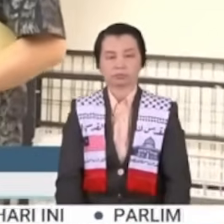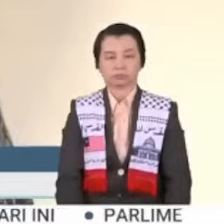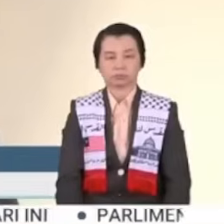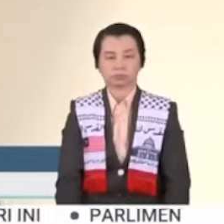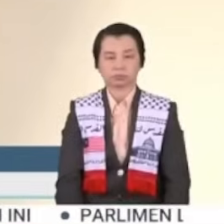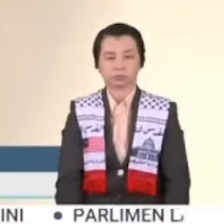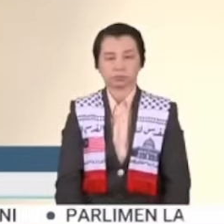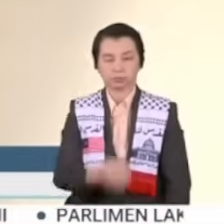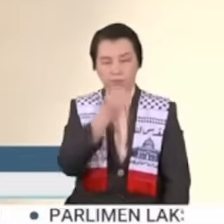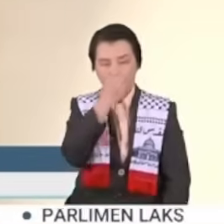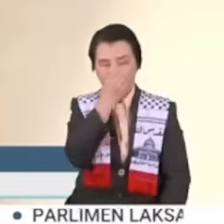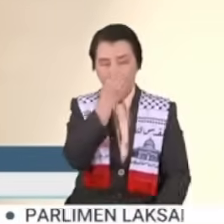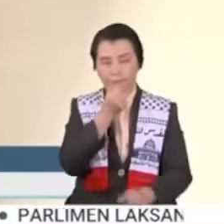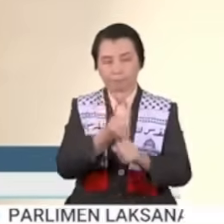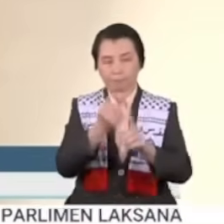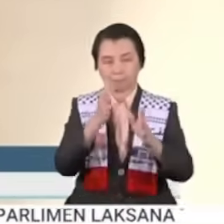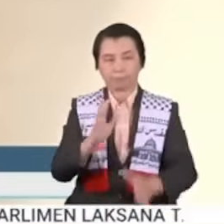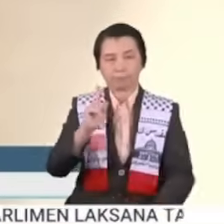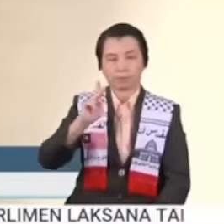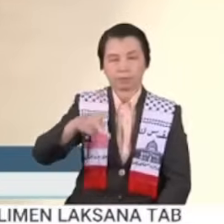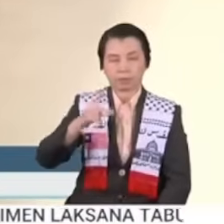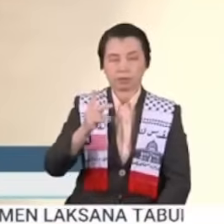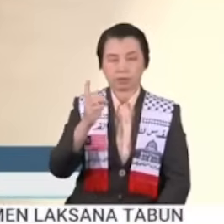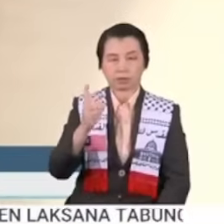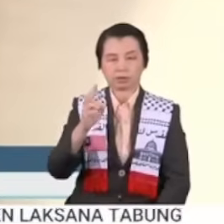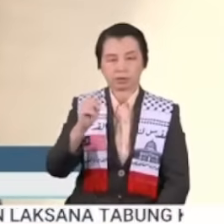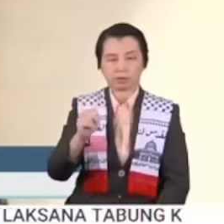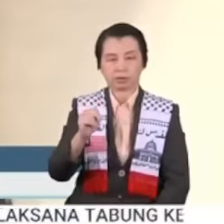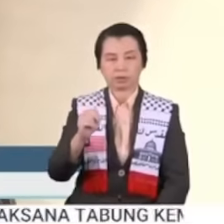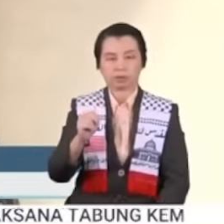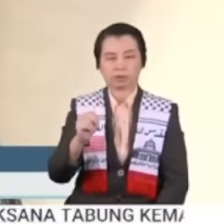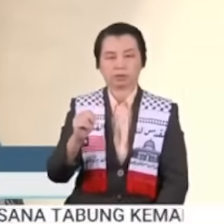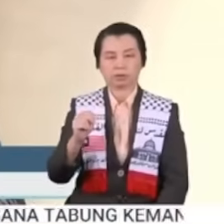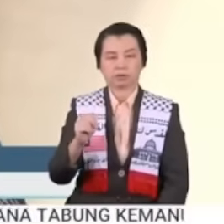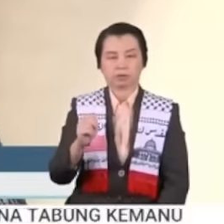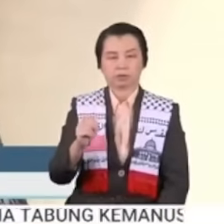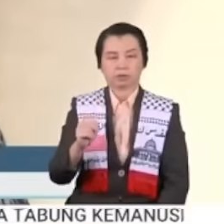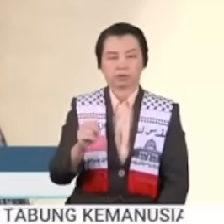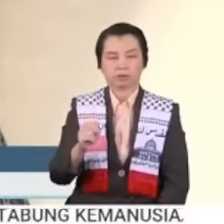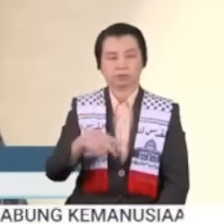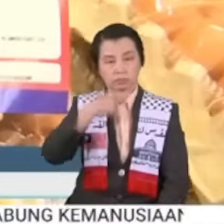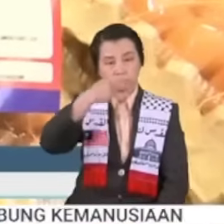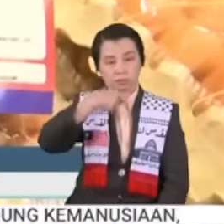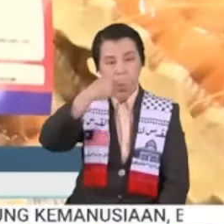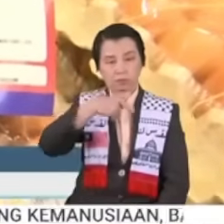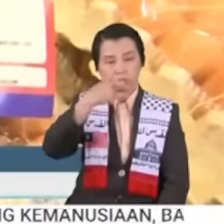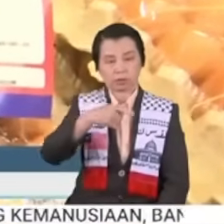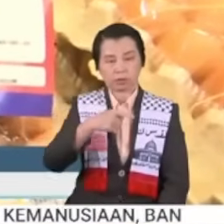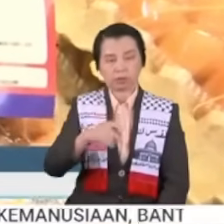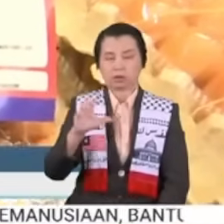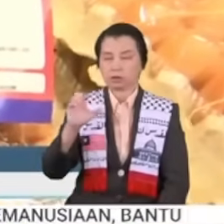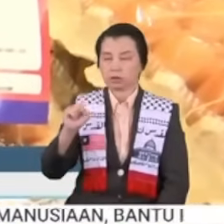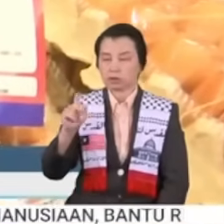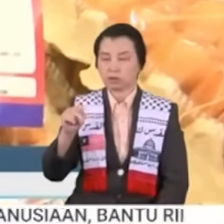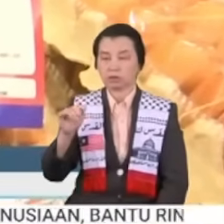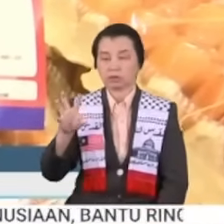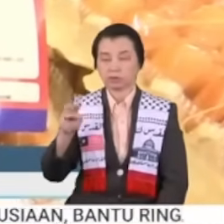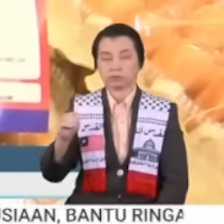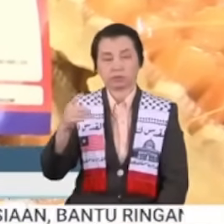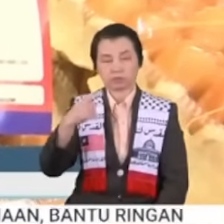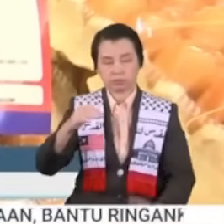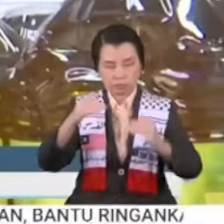parut pengarah Kementerian Perdagangan negeri dan kos Sara hidup kpdn jji Abbas berkata skim ini bertujuan